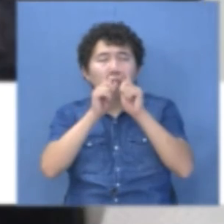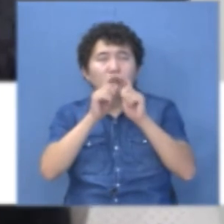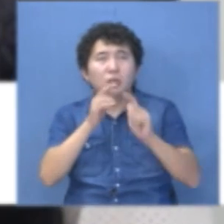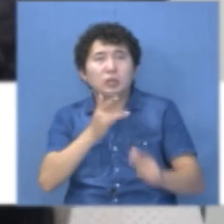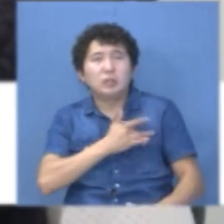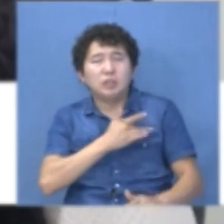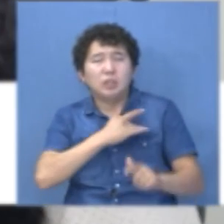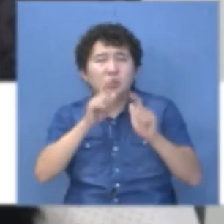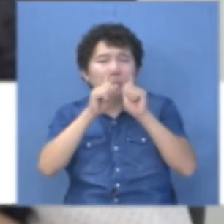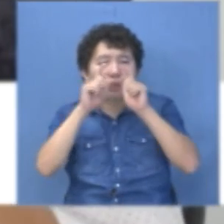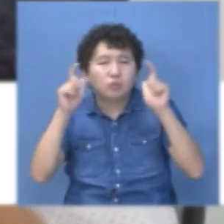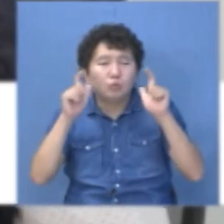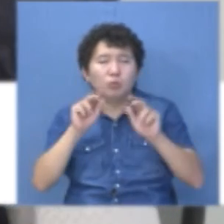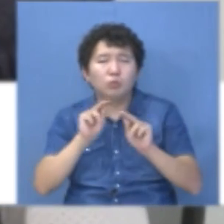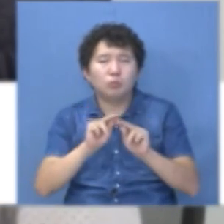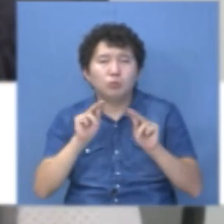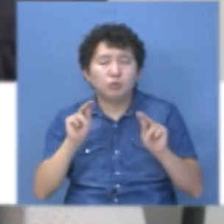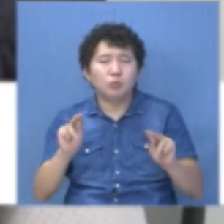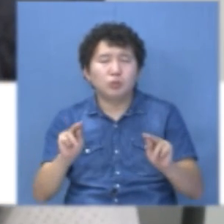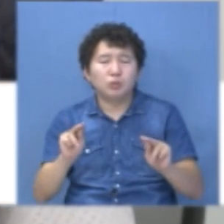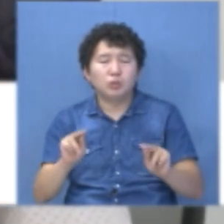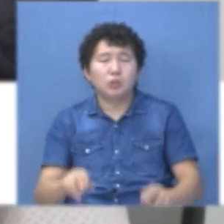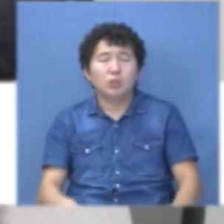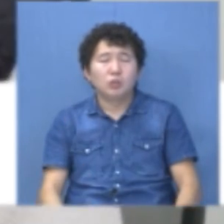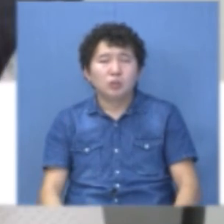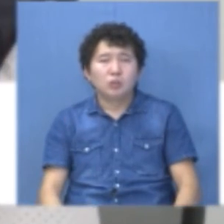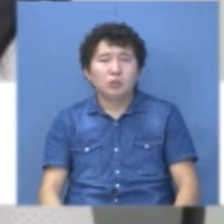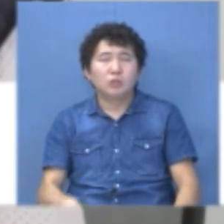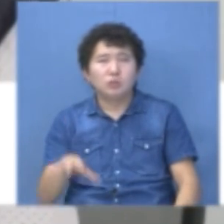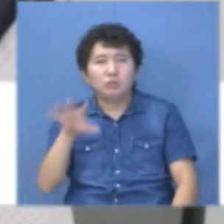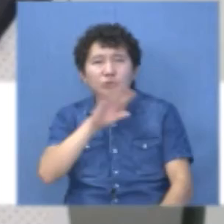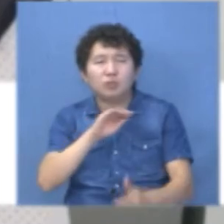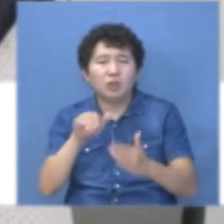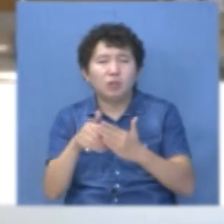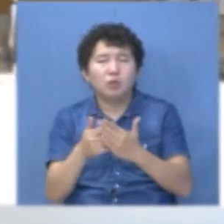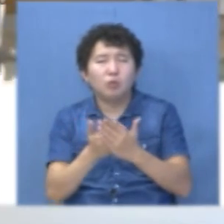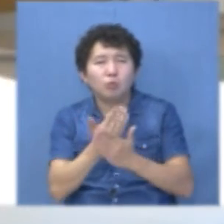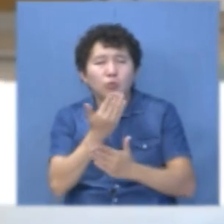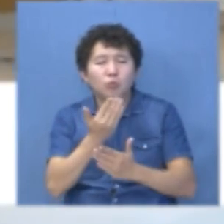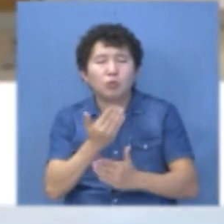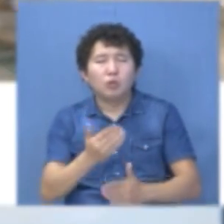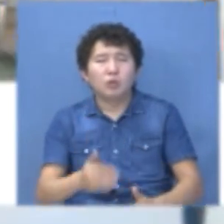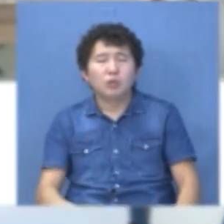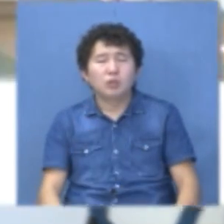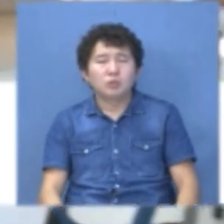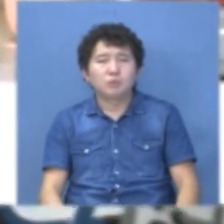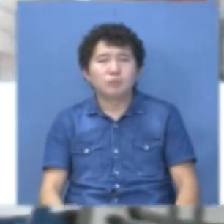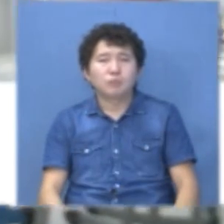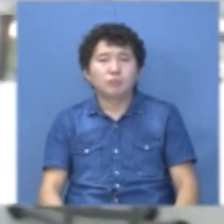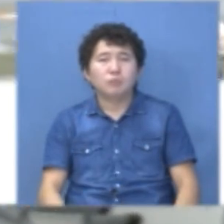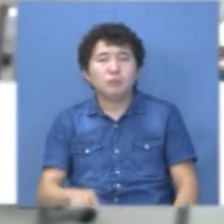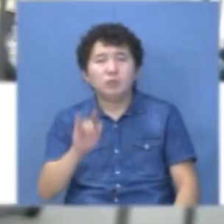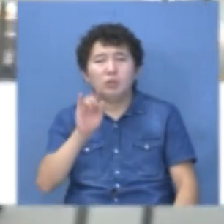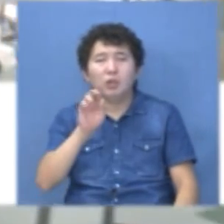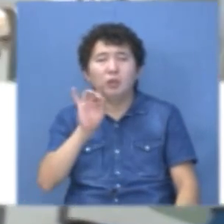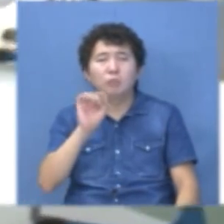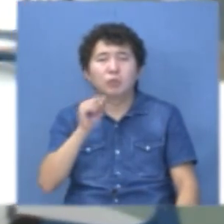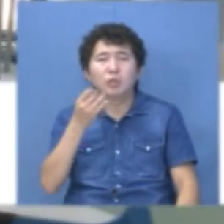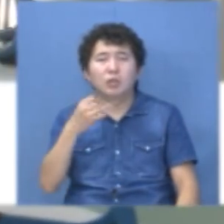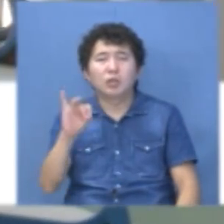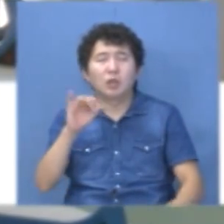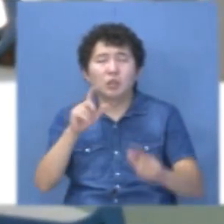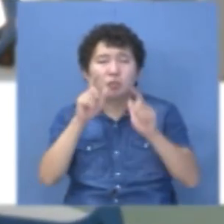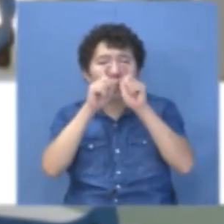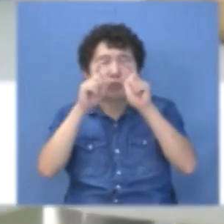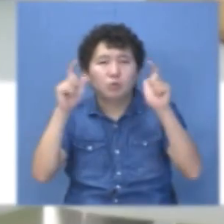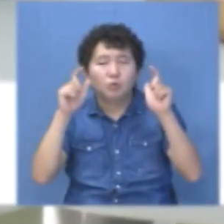мектеп. Барлық осы қызықтар, барлық жаңалықтар осы мектепте болады, ауылдың ішінде керек. Ыбырай мектебі бұл тек білім беру орны ғана емес, сонымен